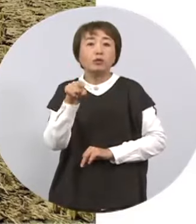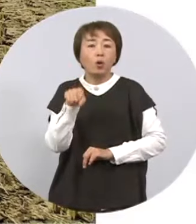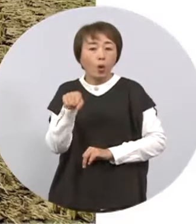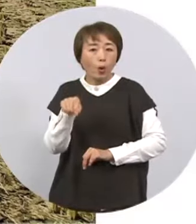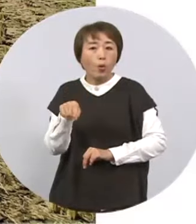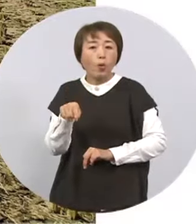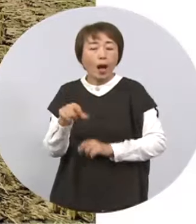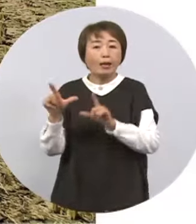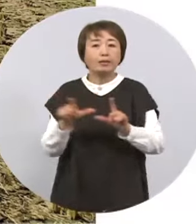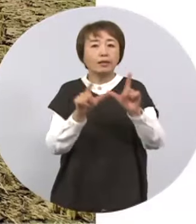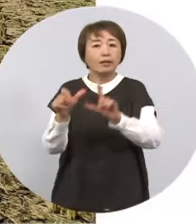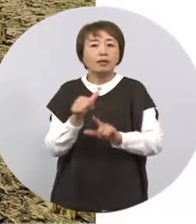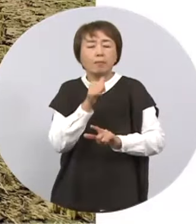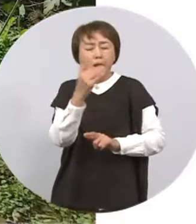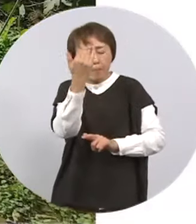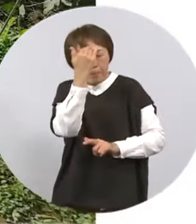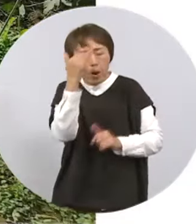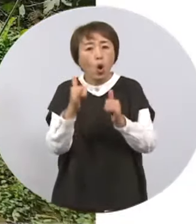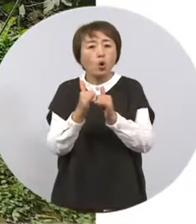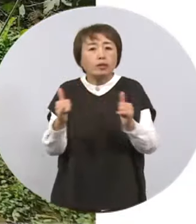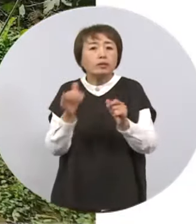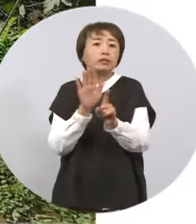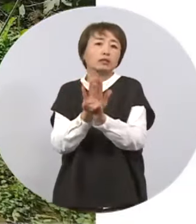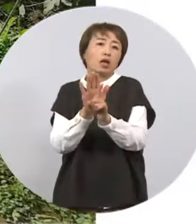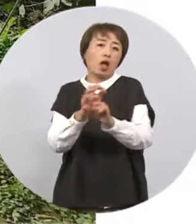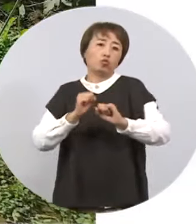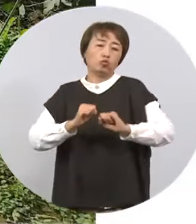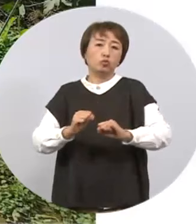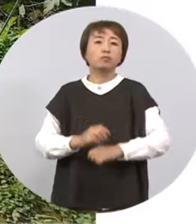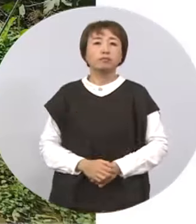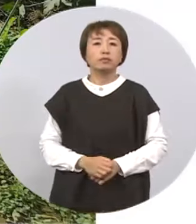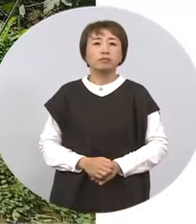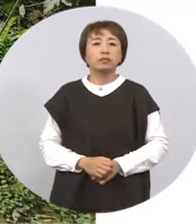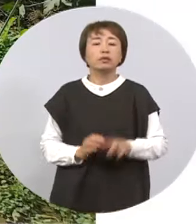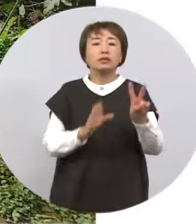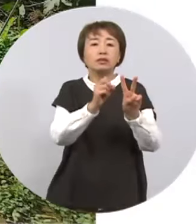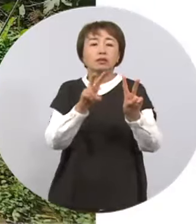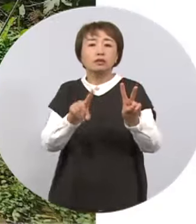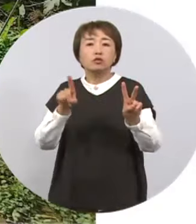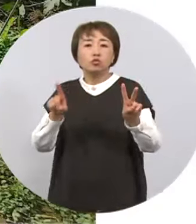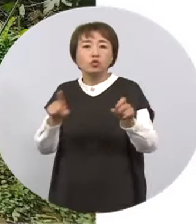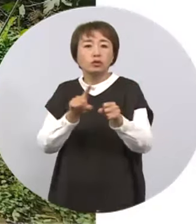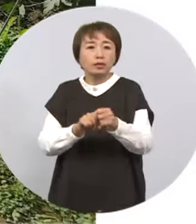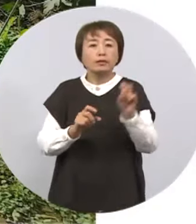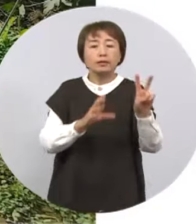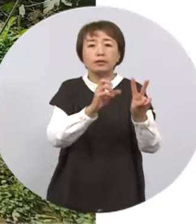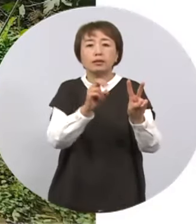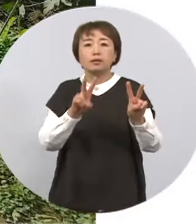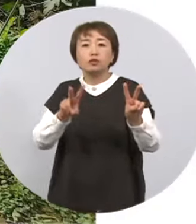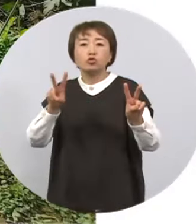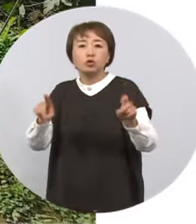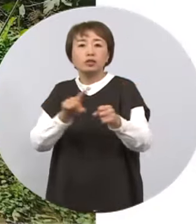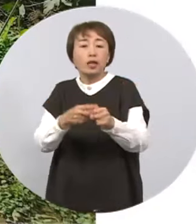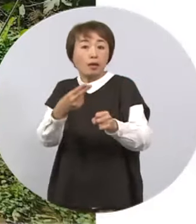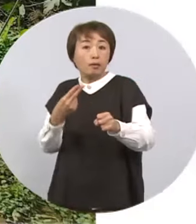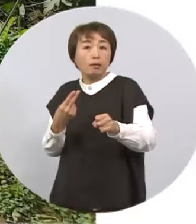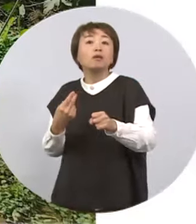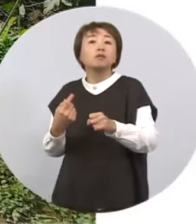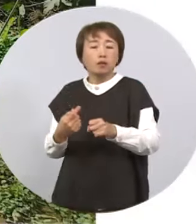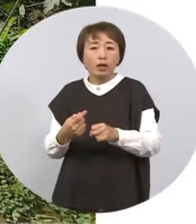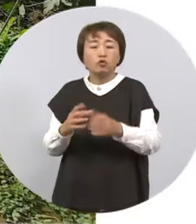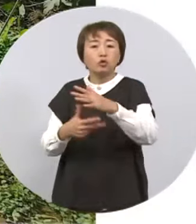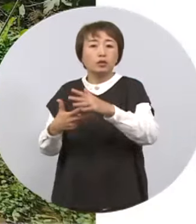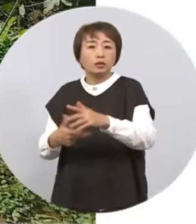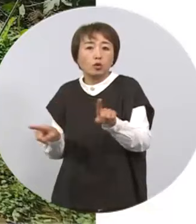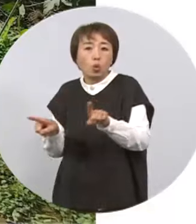する団体です。2021年度と2022年度には藤沢市との共同事業として